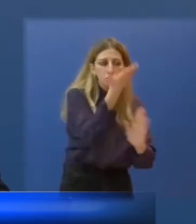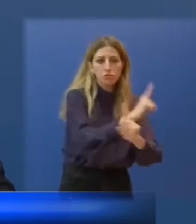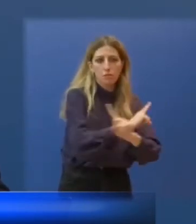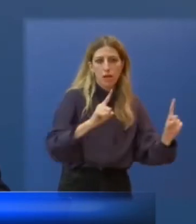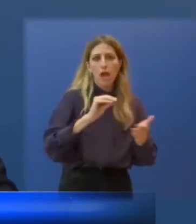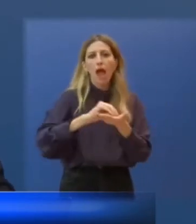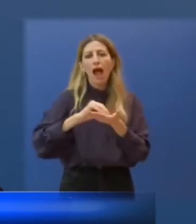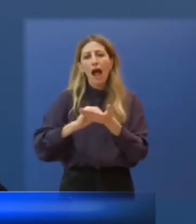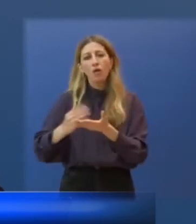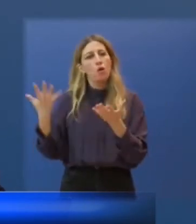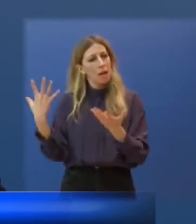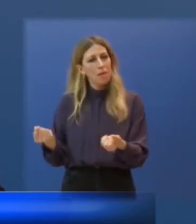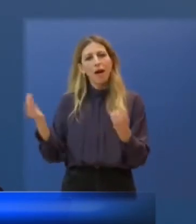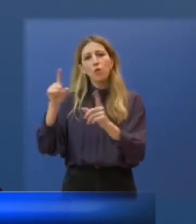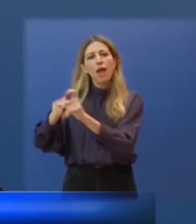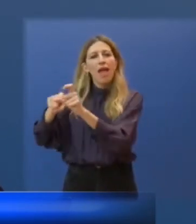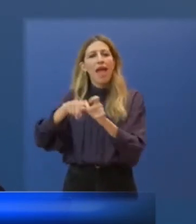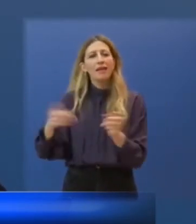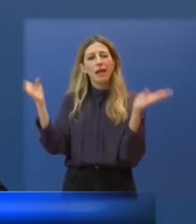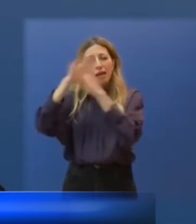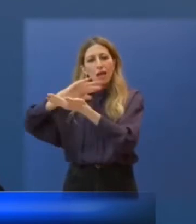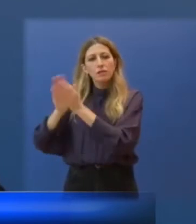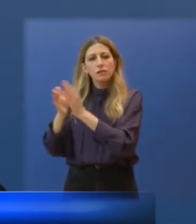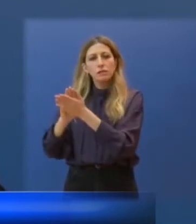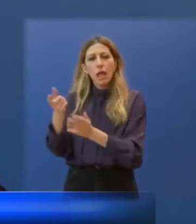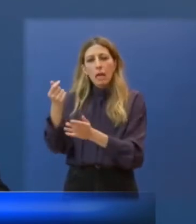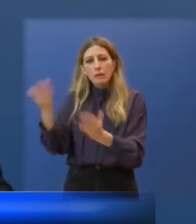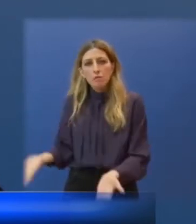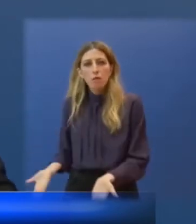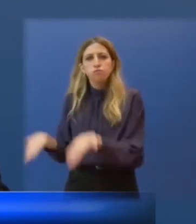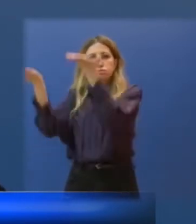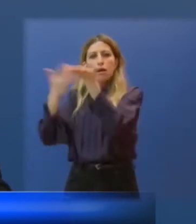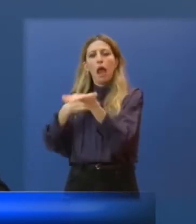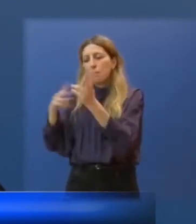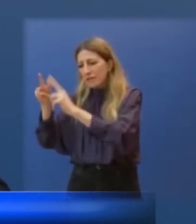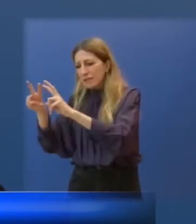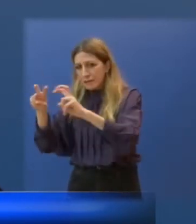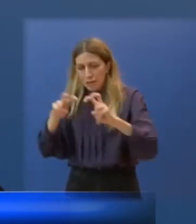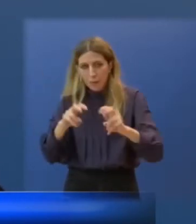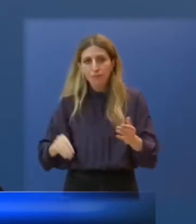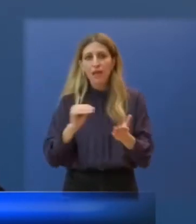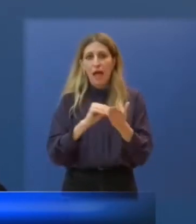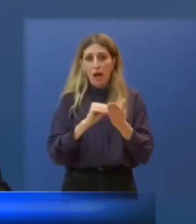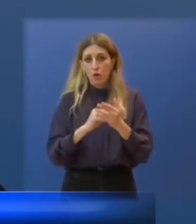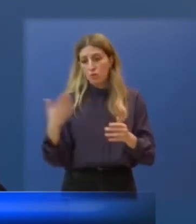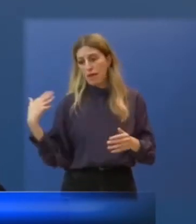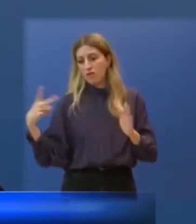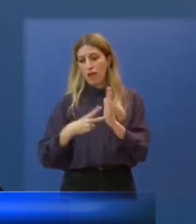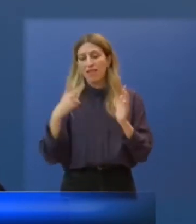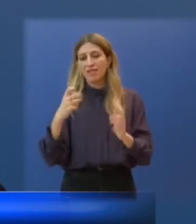αποτροπή δημιουργίας καρτέλ στην εφοδιαστική αλυσίδα. Έχουν διατεθεί κατά το τελευταίο τετράμινο του 2021